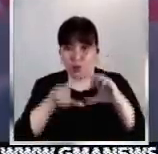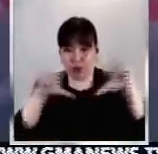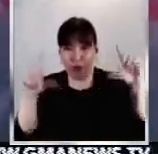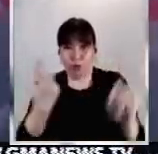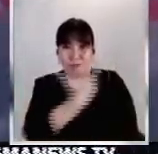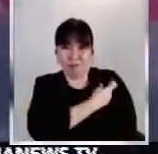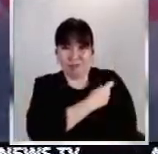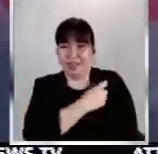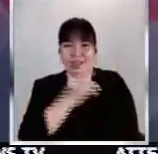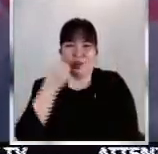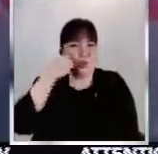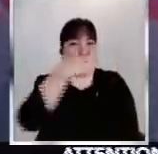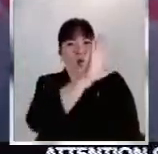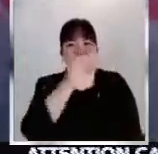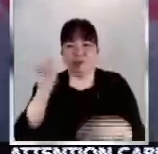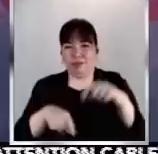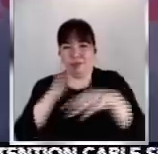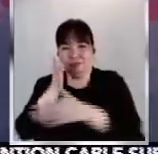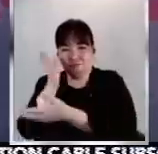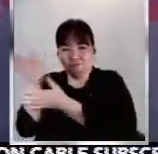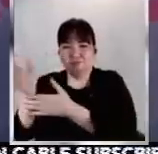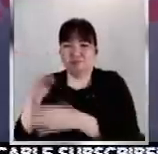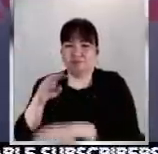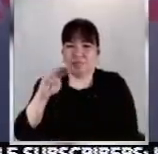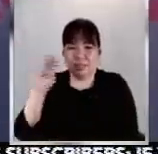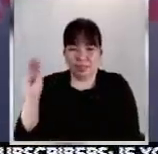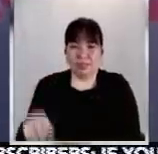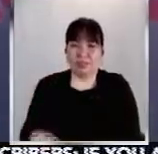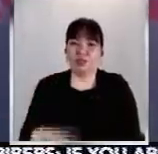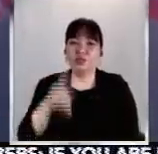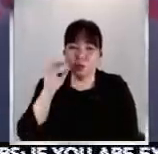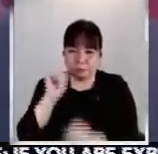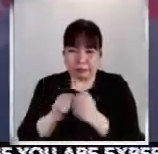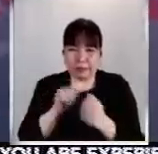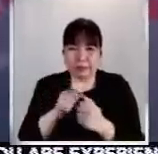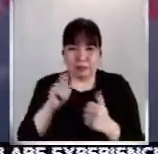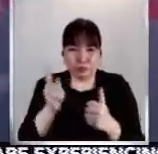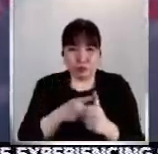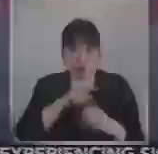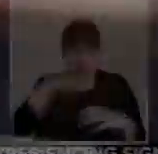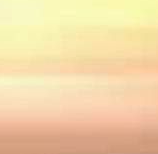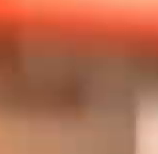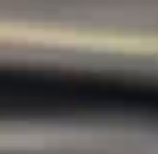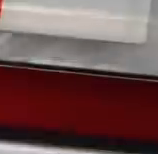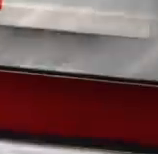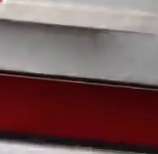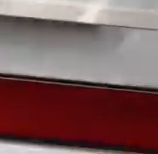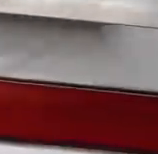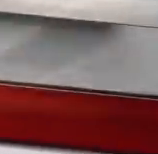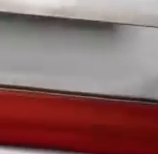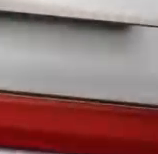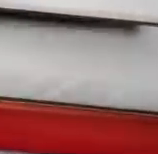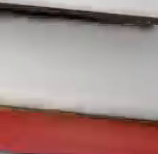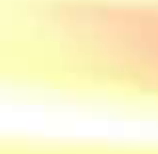driver, siguraduhin munang bakunado ang pasahero bago ito isakay. At yan po ang tinutukan live ni June